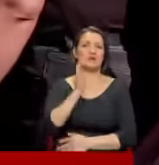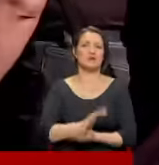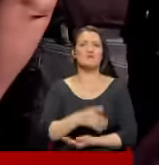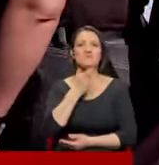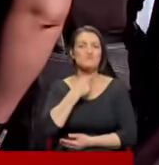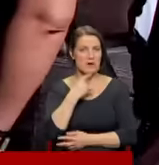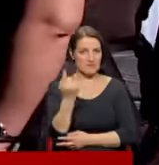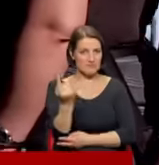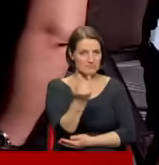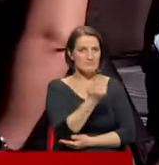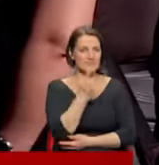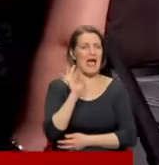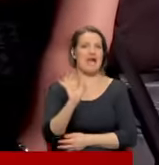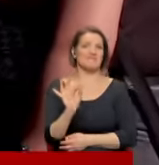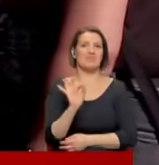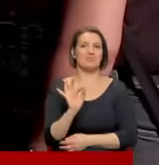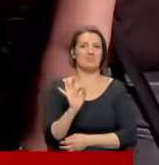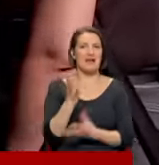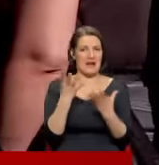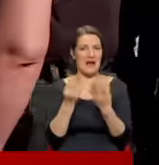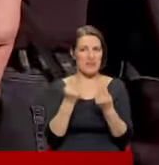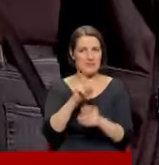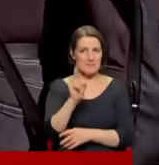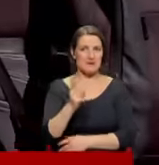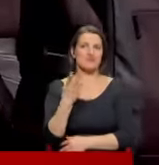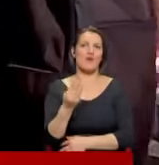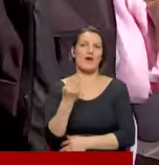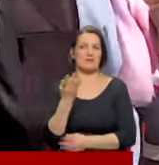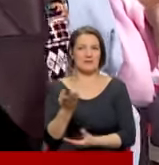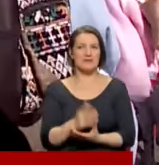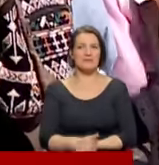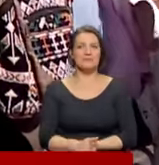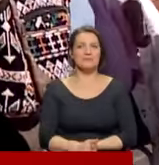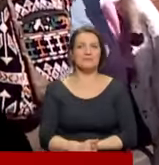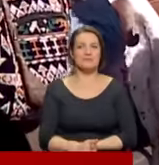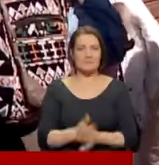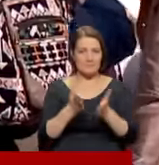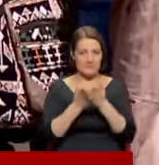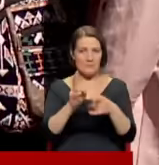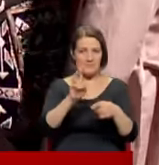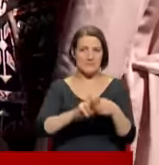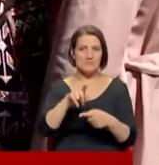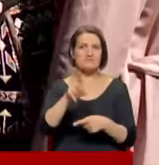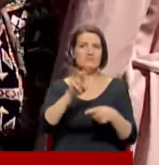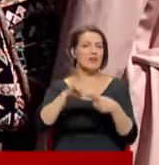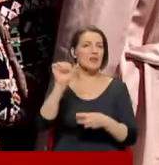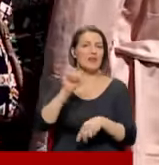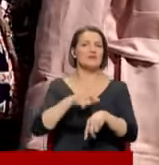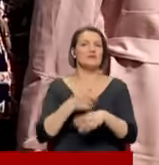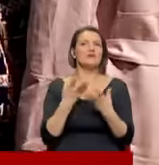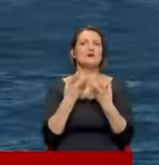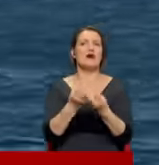Boğaz turu mu yapacaksınız? Evet. Biraz. Kalabalık mı? Çok kalabalık. Buna binebilecek misiniz? Buna binemeyiz,